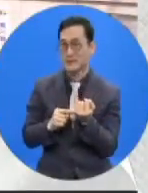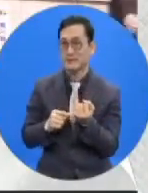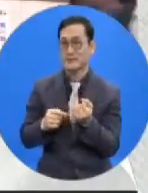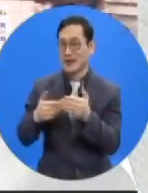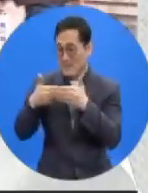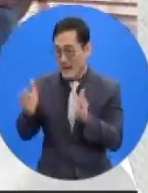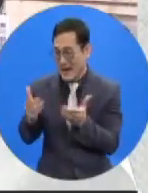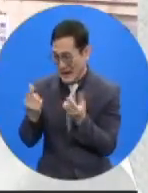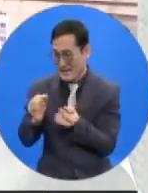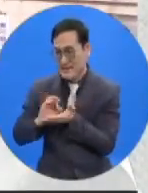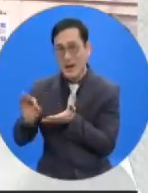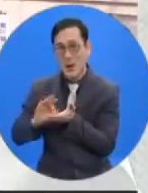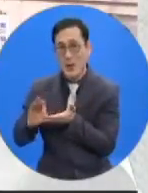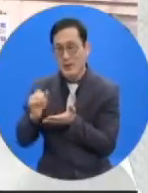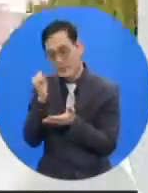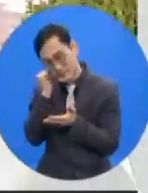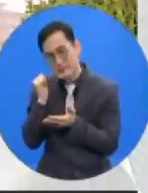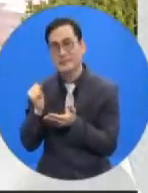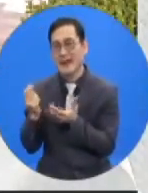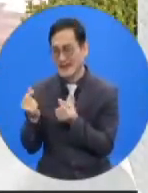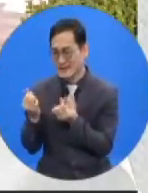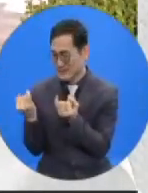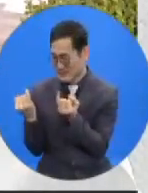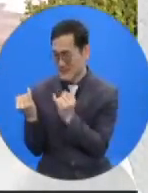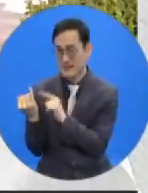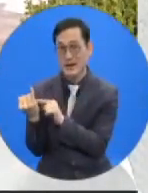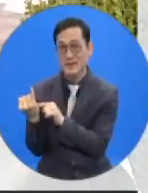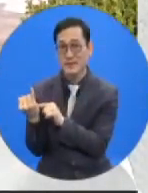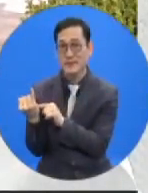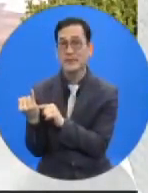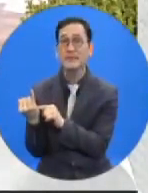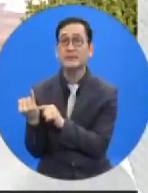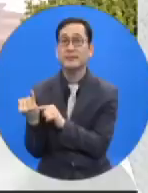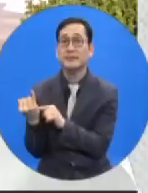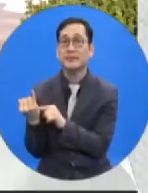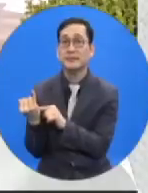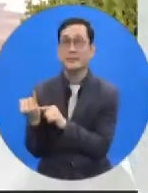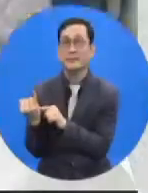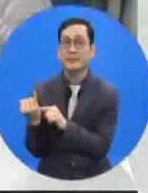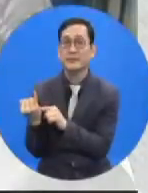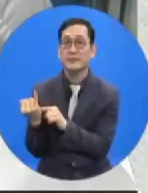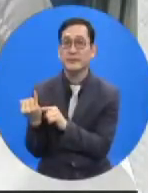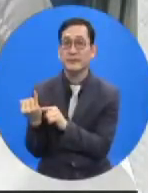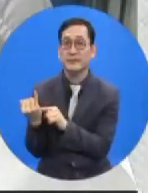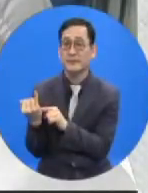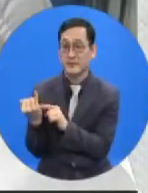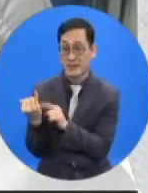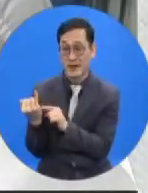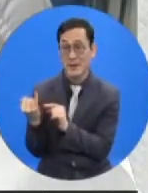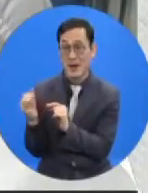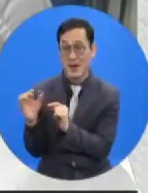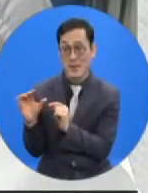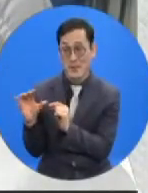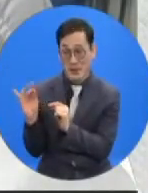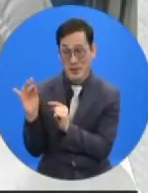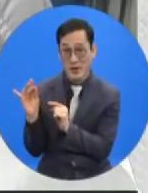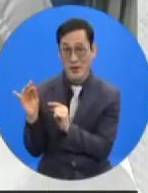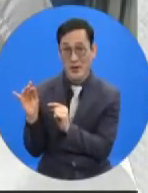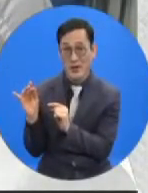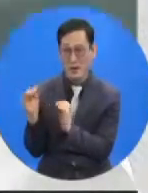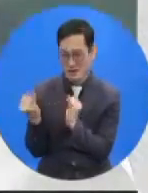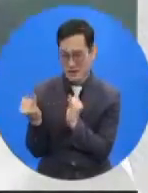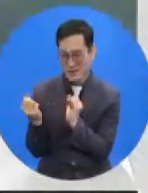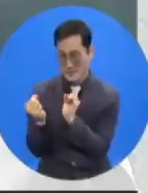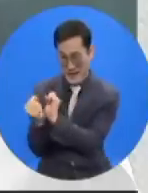그러니까 그때에 전파를 시켜서 이분이 먼저 확진이 된 걸로 알려져 있습니다. 그렇군요. 그래서 충분히 전파